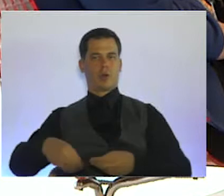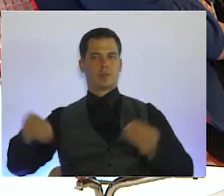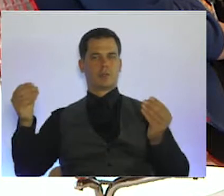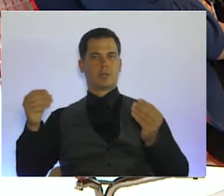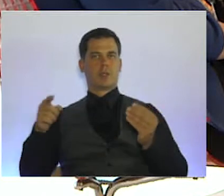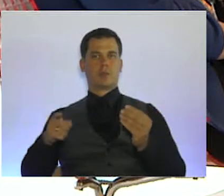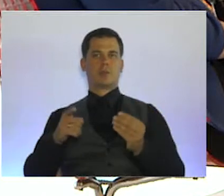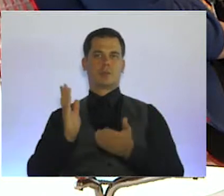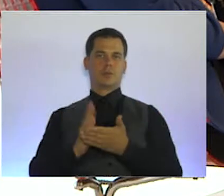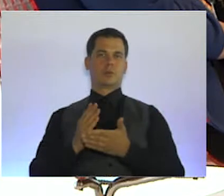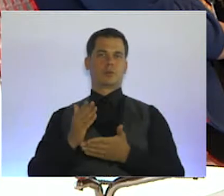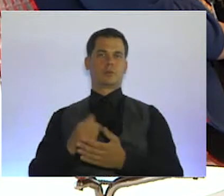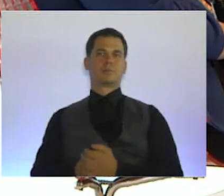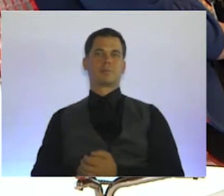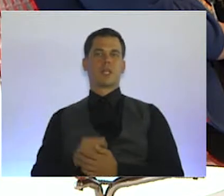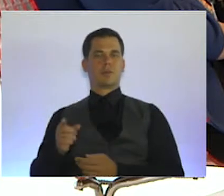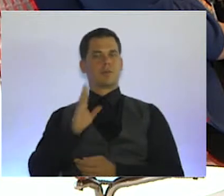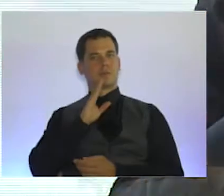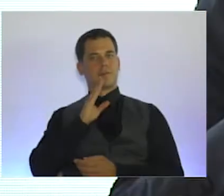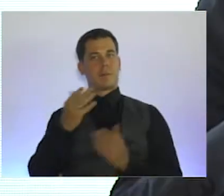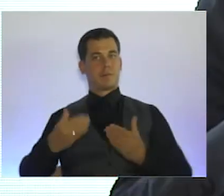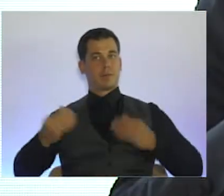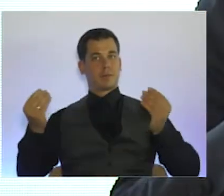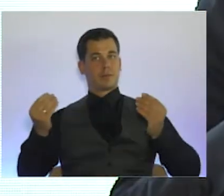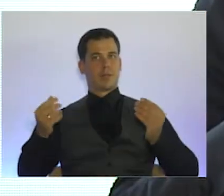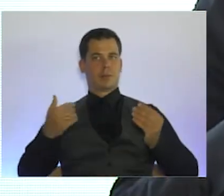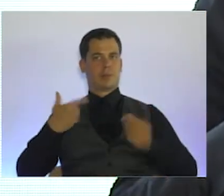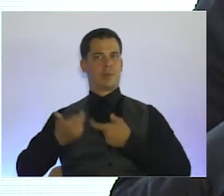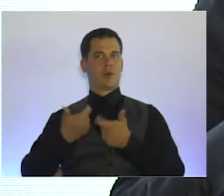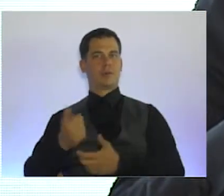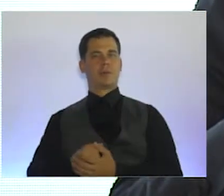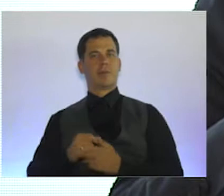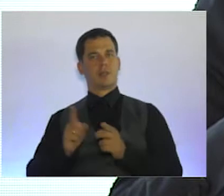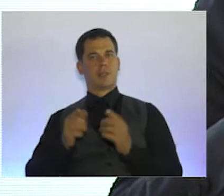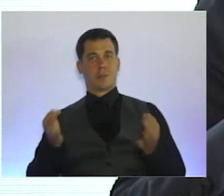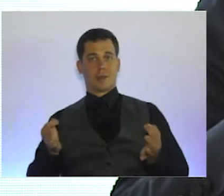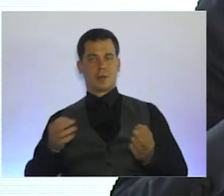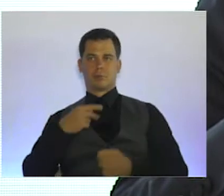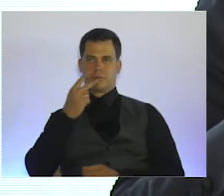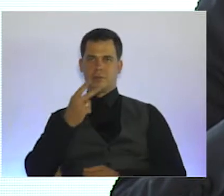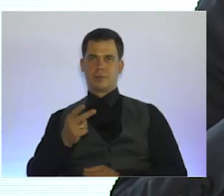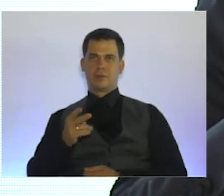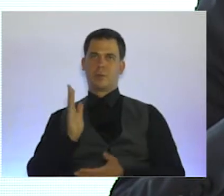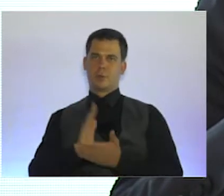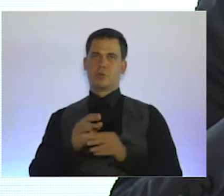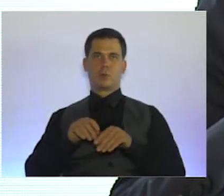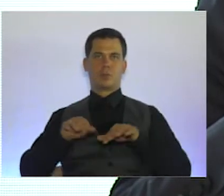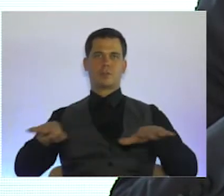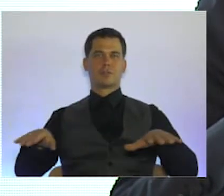która występuje w grze. I to jest właśnie etap, z którym na początku wystartowaliśmy. Natomiast widzimy już i licznie zgłaszają się do